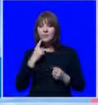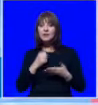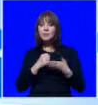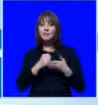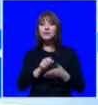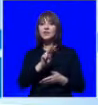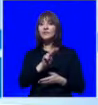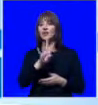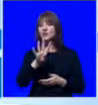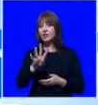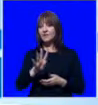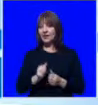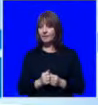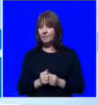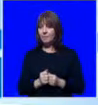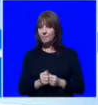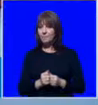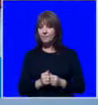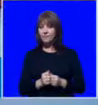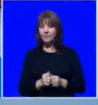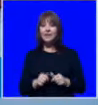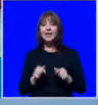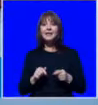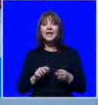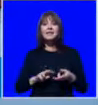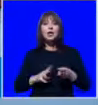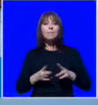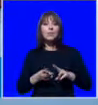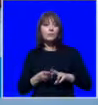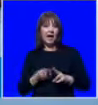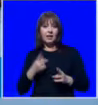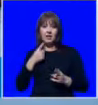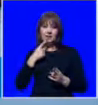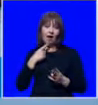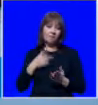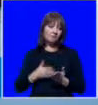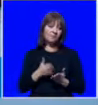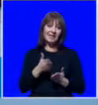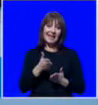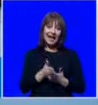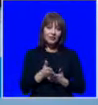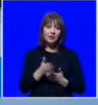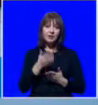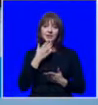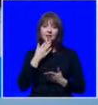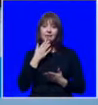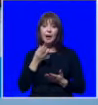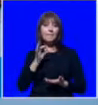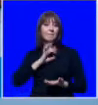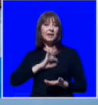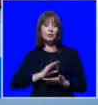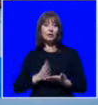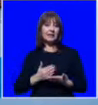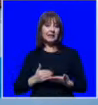как го виждате, господин Манолов? Тази промяна на подхода към приходната част на